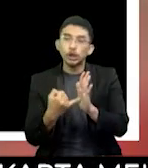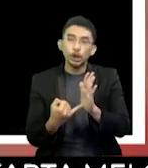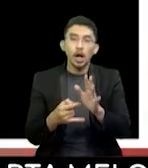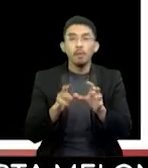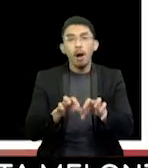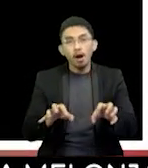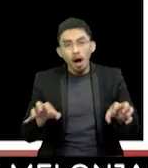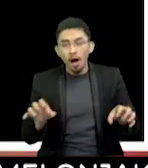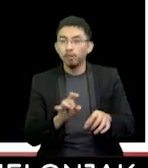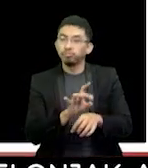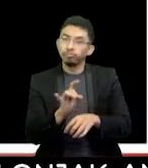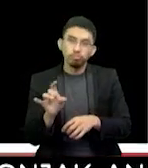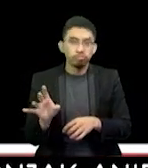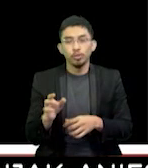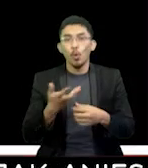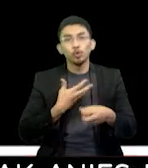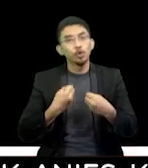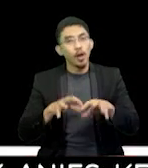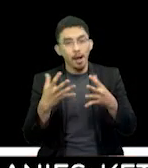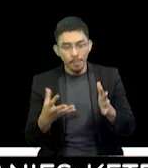untuk melihat produk yang mereka inginkan.